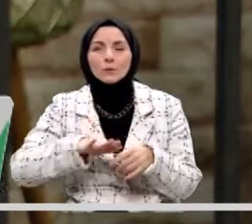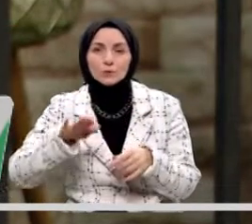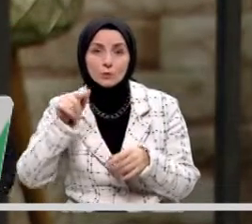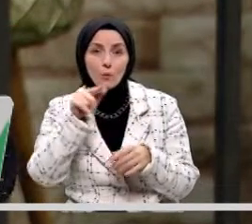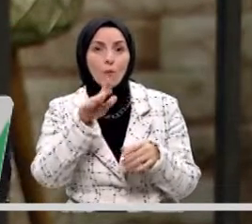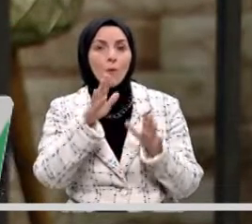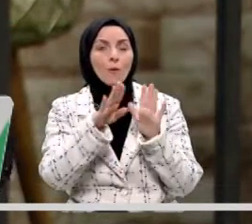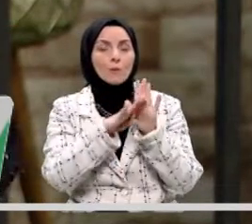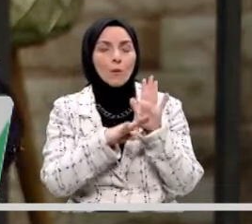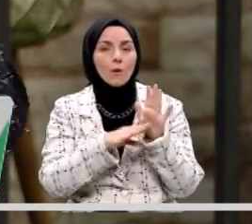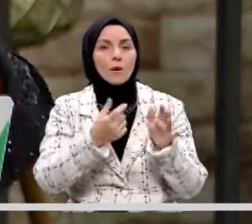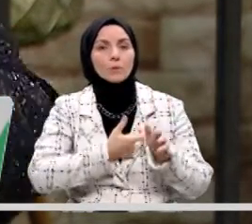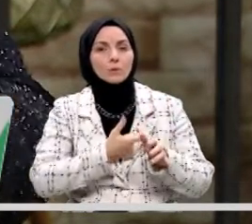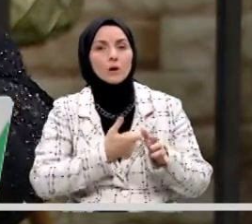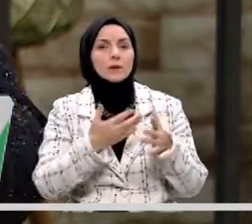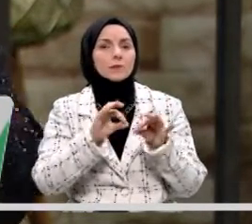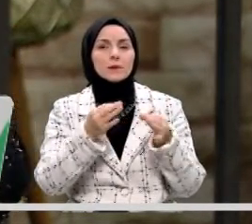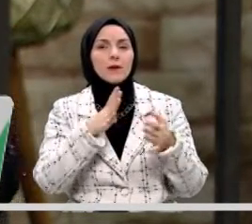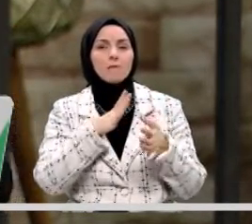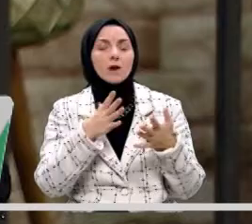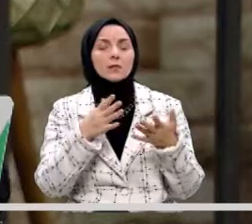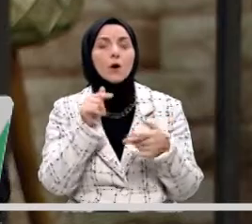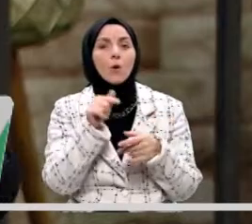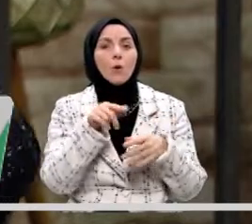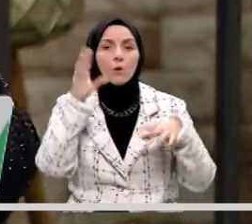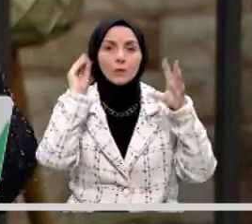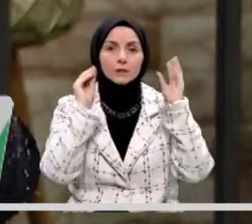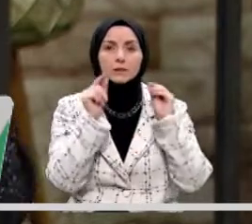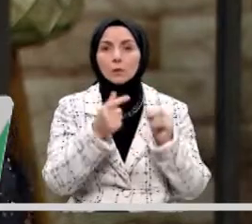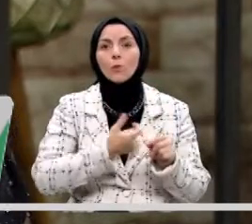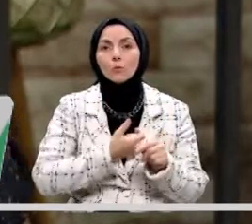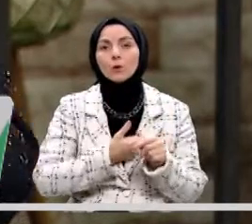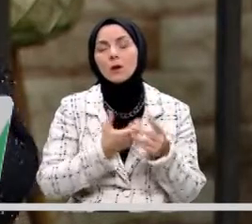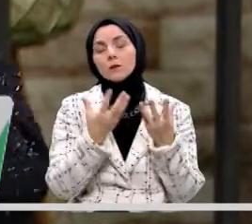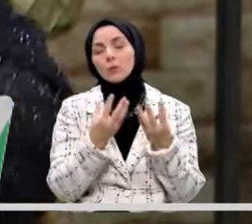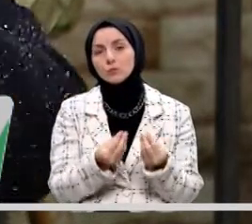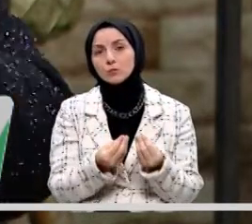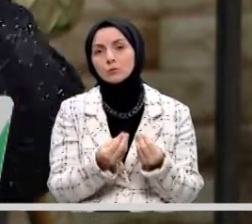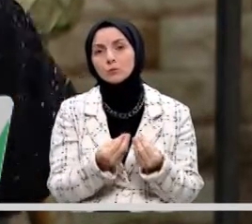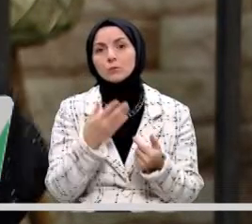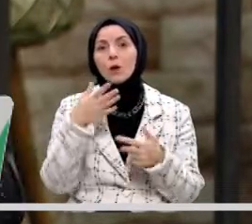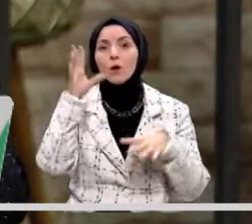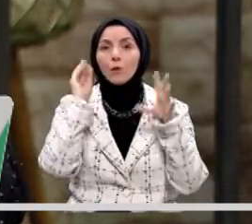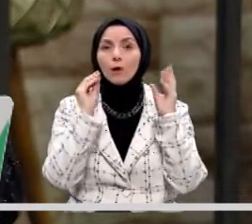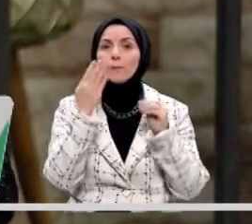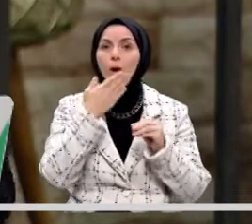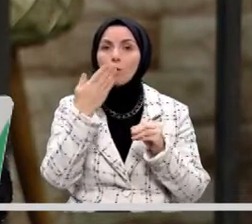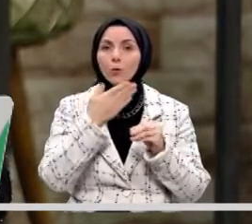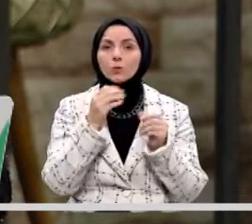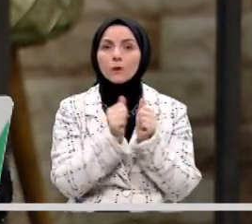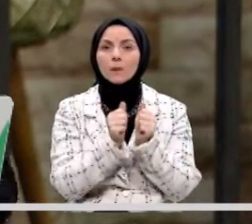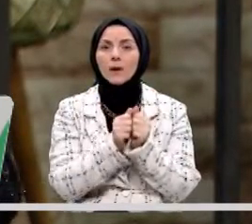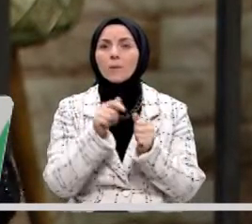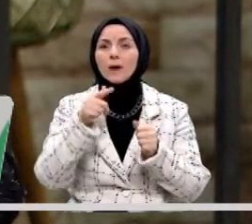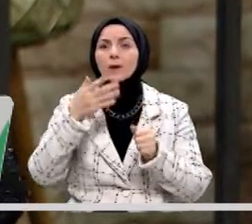evladınız kendiniz dahil edersiniz O yüzden de öğrenmeyi okulda devam ettirmekle beraber biz okulun dışında da öğrenmeye